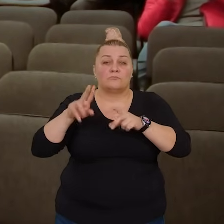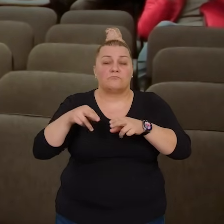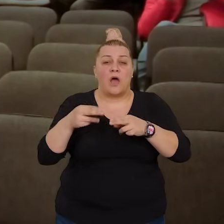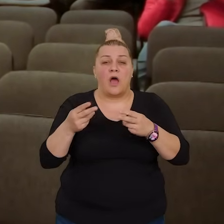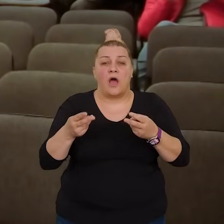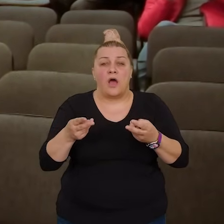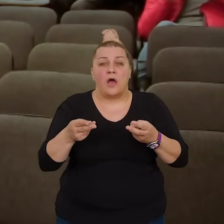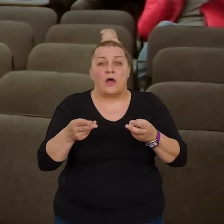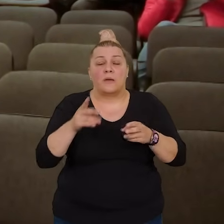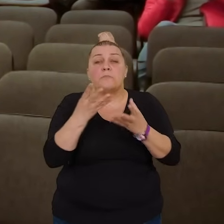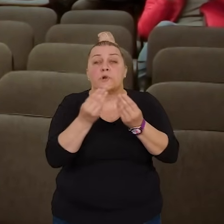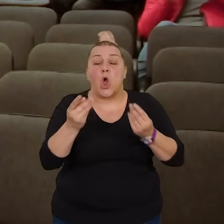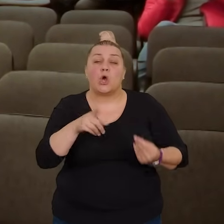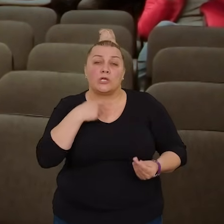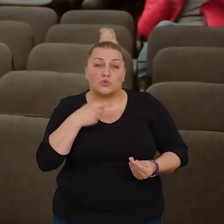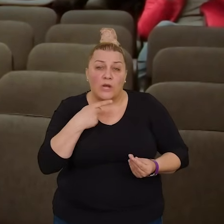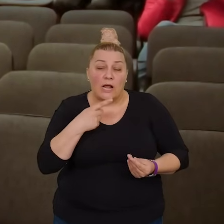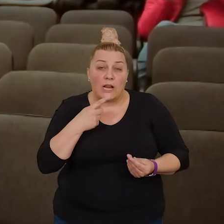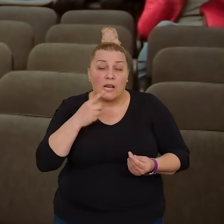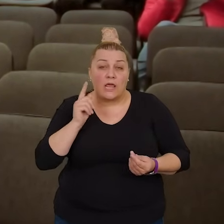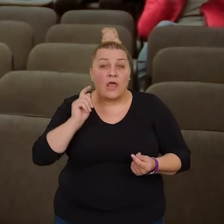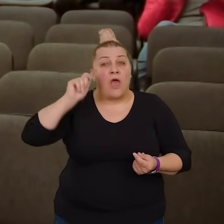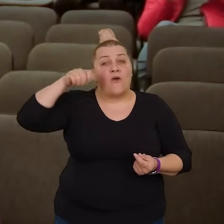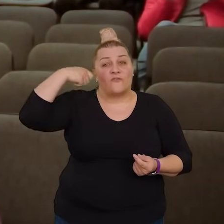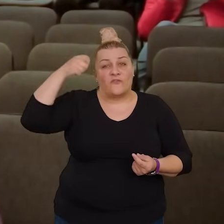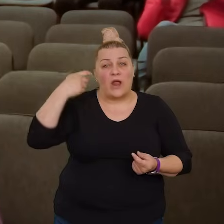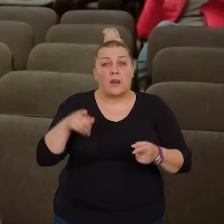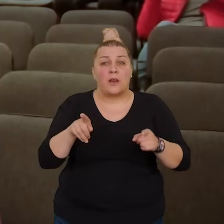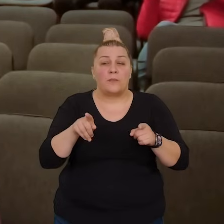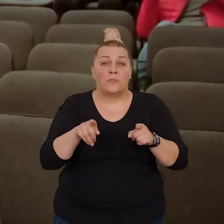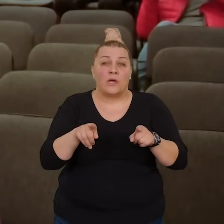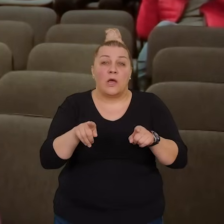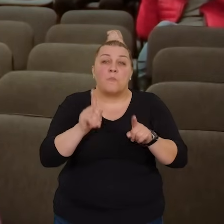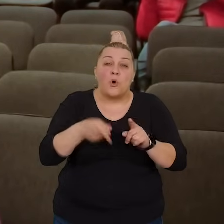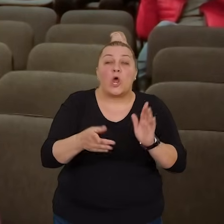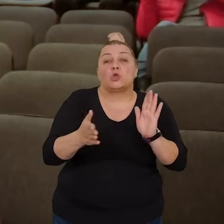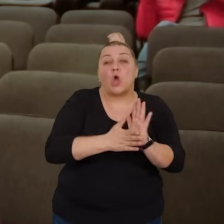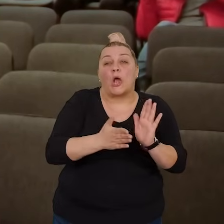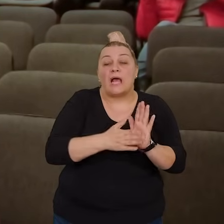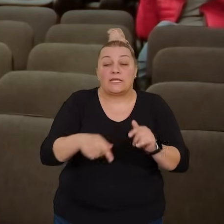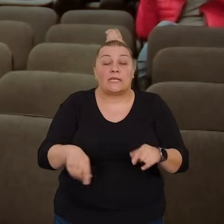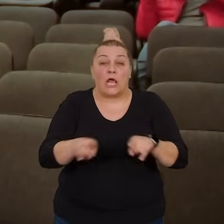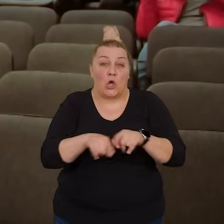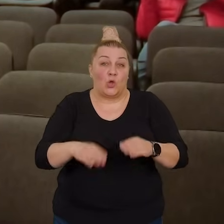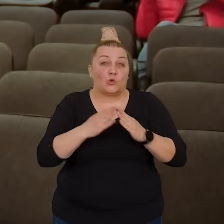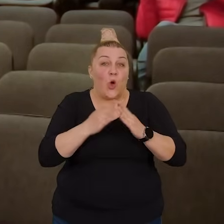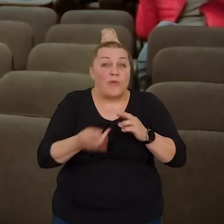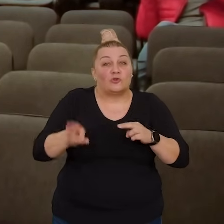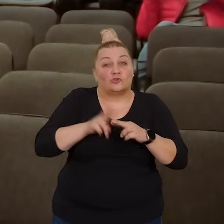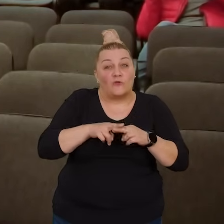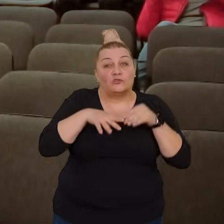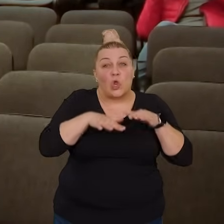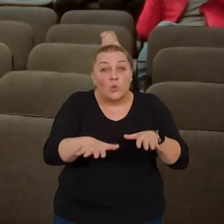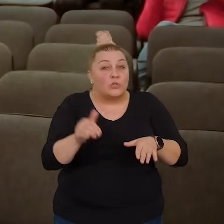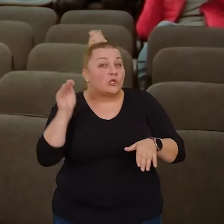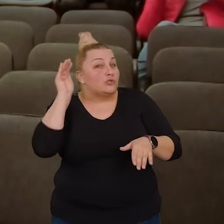postoji jedna rečenica što su neki pametni ljudi rekli, da se filmovi poput Pjetlova najprije dokazuju na domaćem ognjištu.